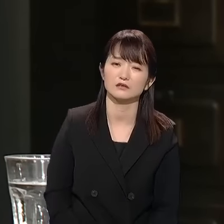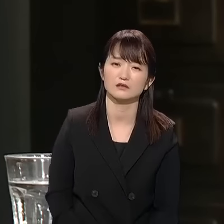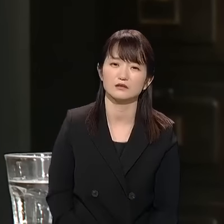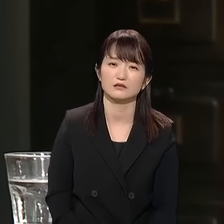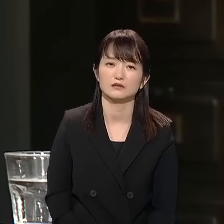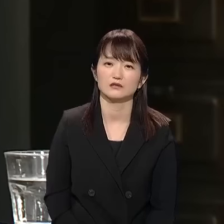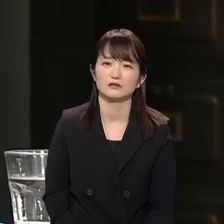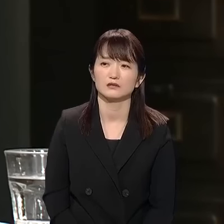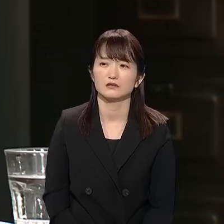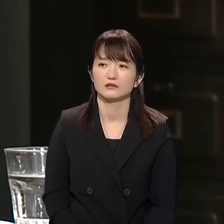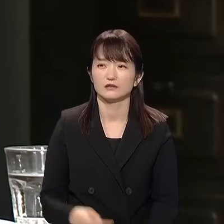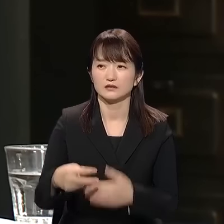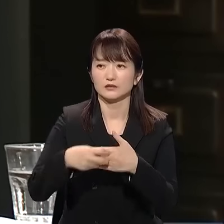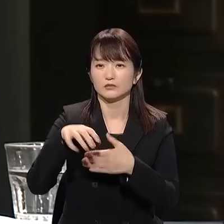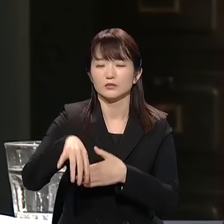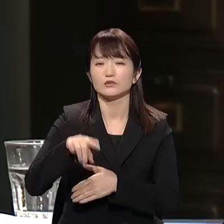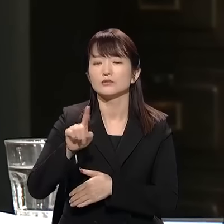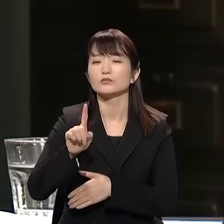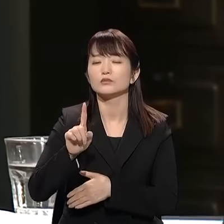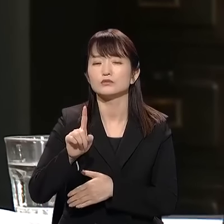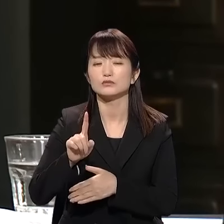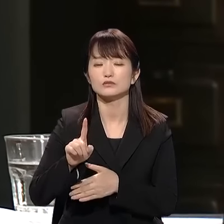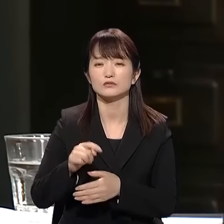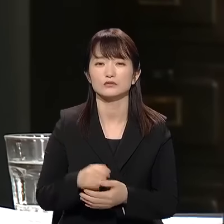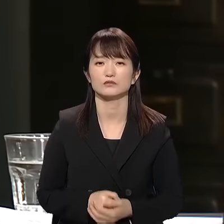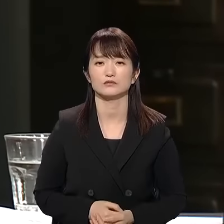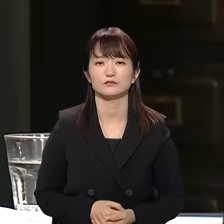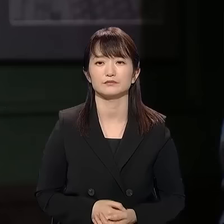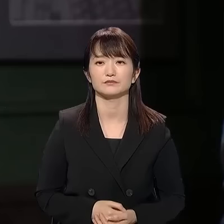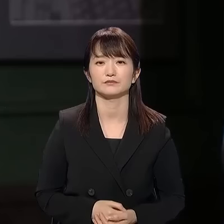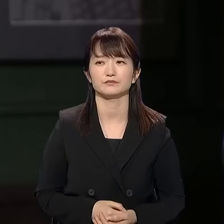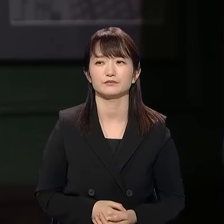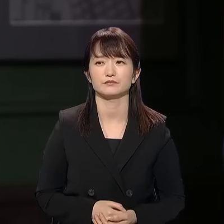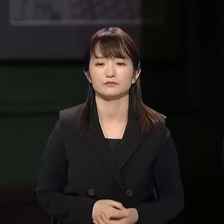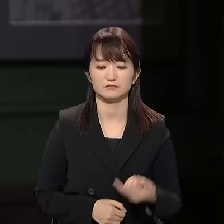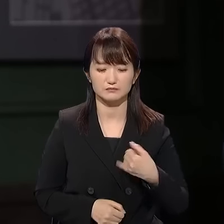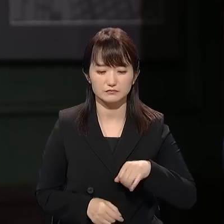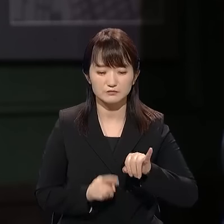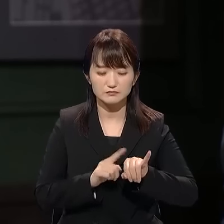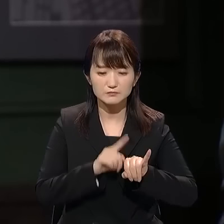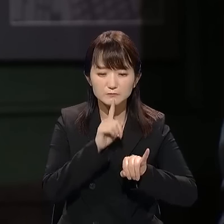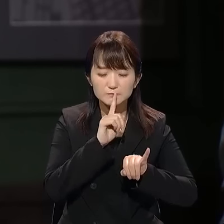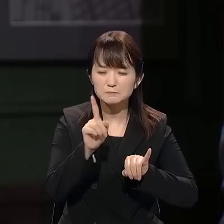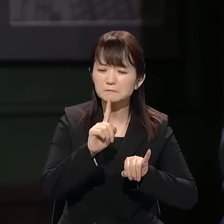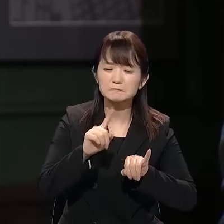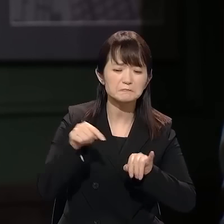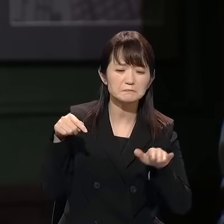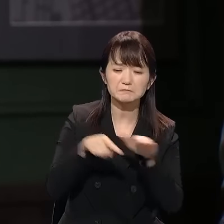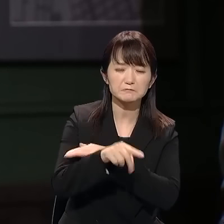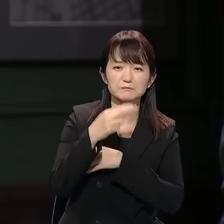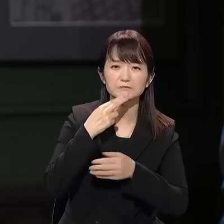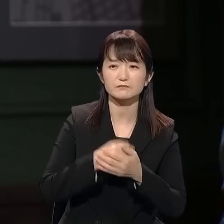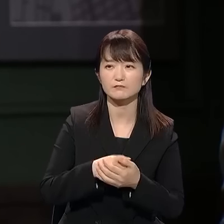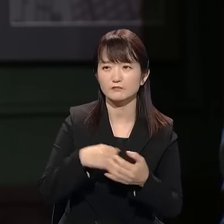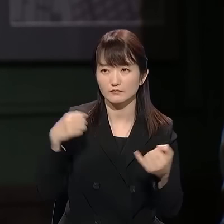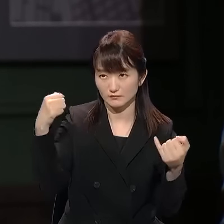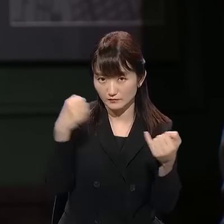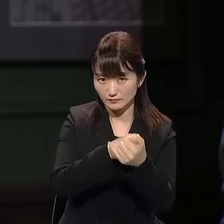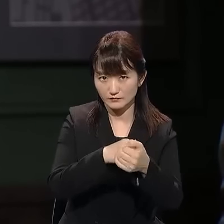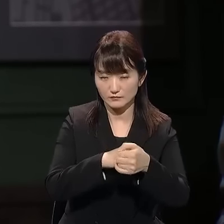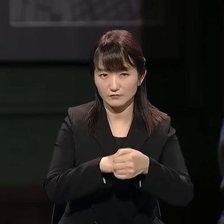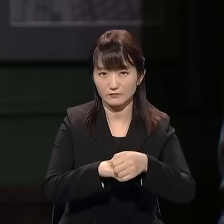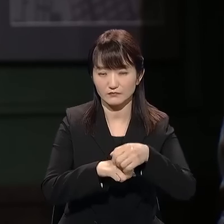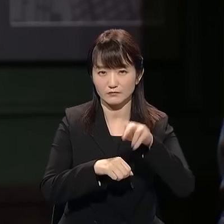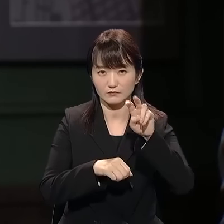별얘기 다 병원은 지금 뭐 하고 있어요 그럼 제보자에 따르면 아무런 조치도 취하지 않았다고 합니다이 폭행 사건이 있었던 27일